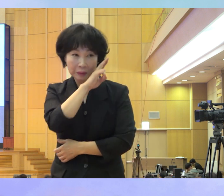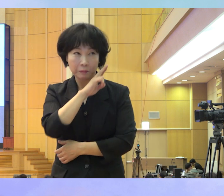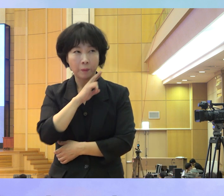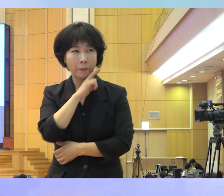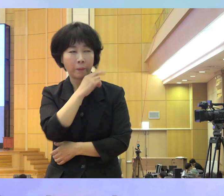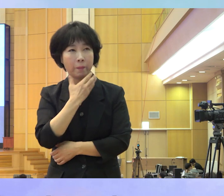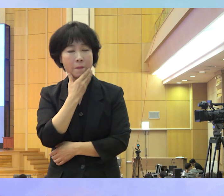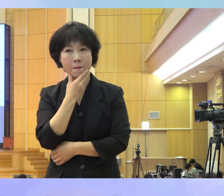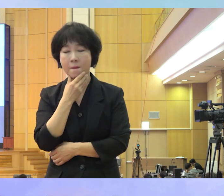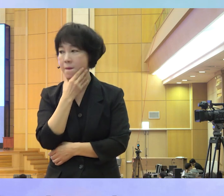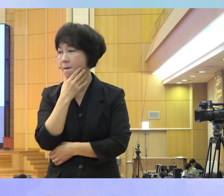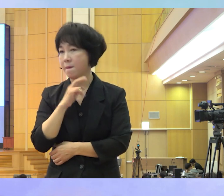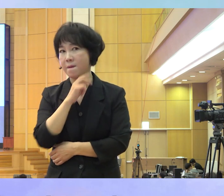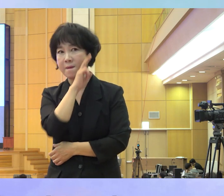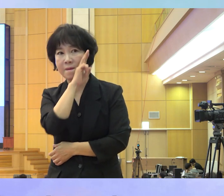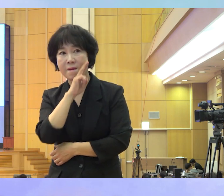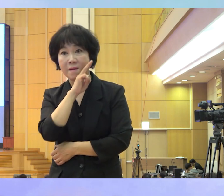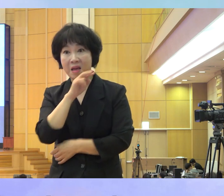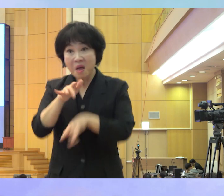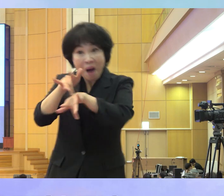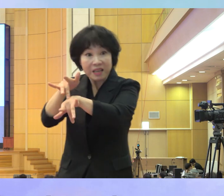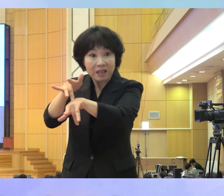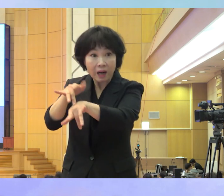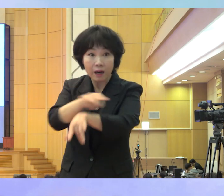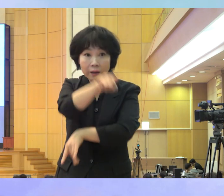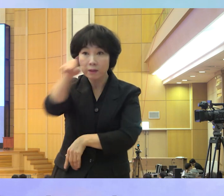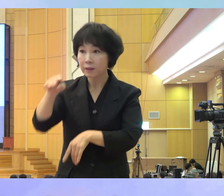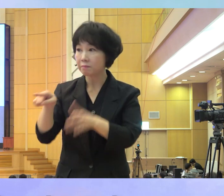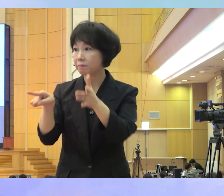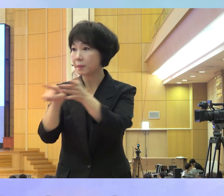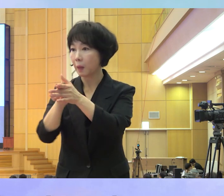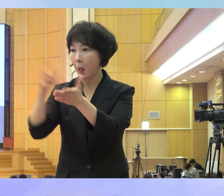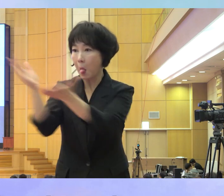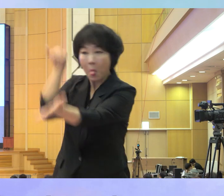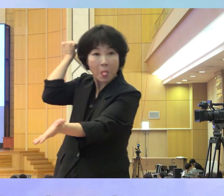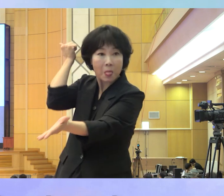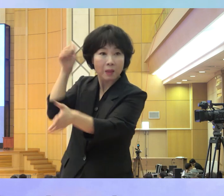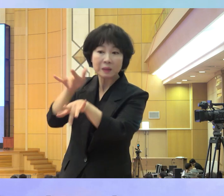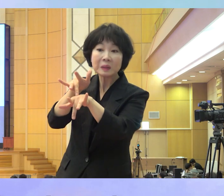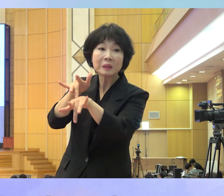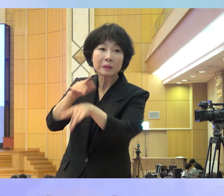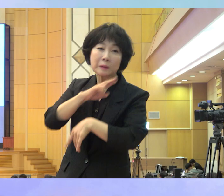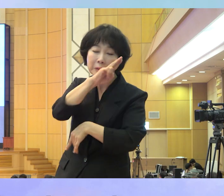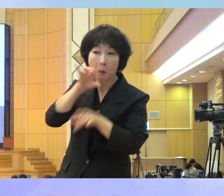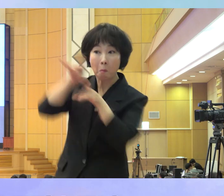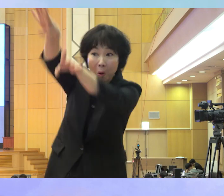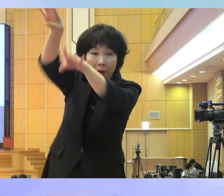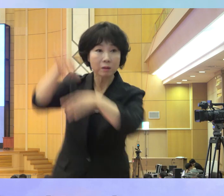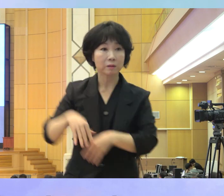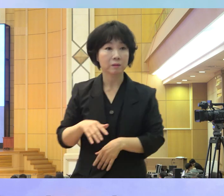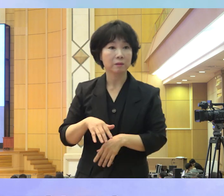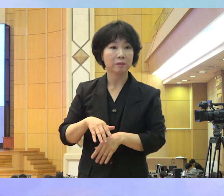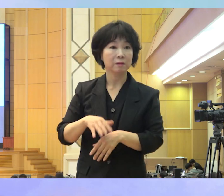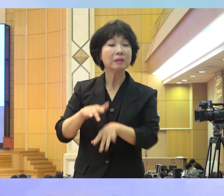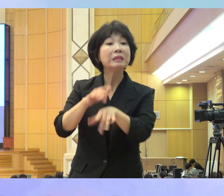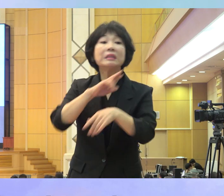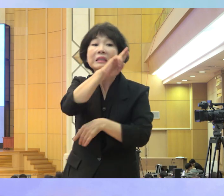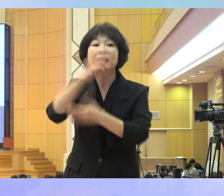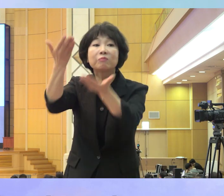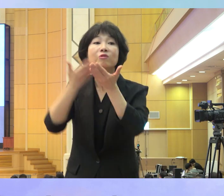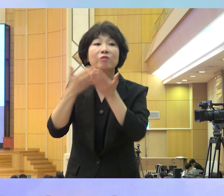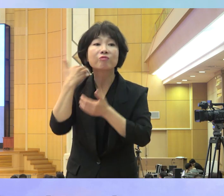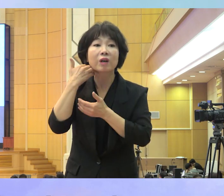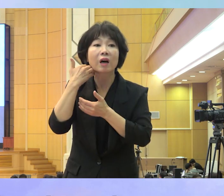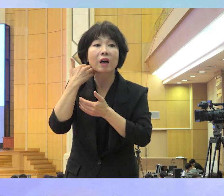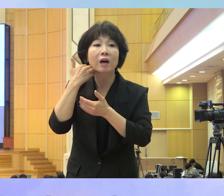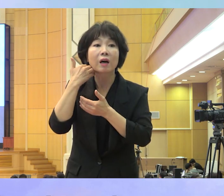마귀가 믿음을 뺏어가서 반대로 의심이 들어오는 거예요. 마귀가 주는 거예요.